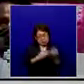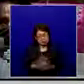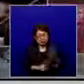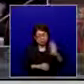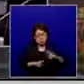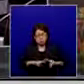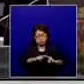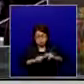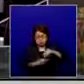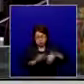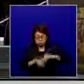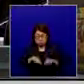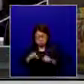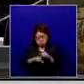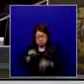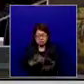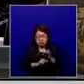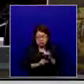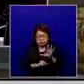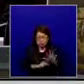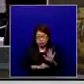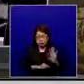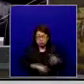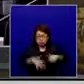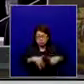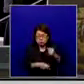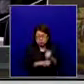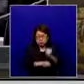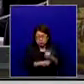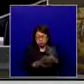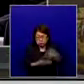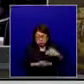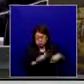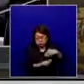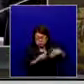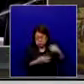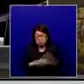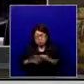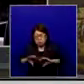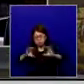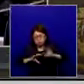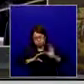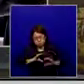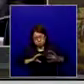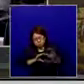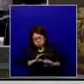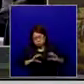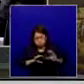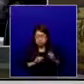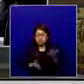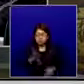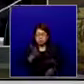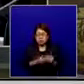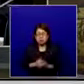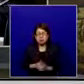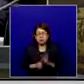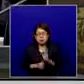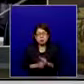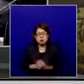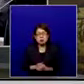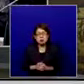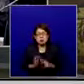น 95% ภาคประชาชนรัฐใส่เงินให้ตายอัดฉีดให้ตายทฤษฎีของเคนเนี่ยน